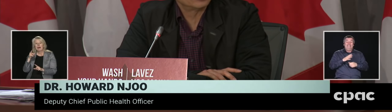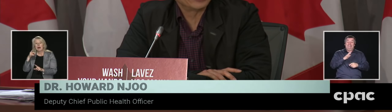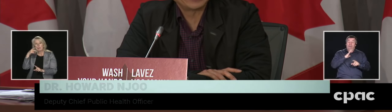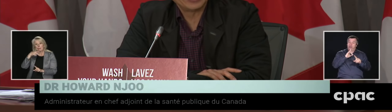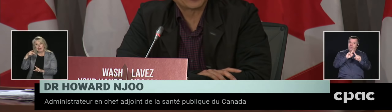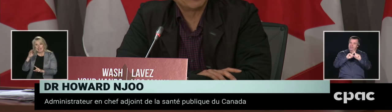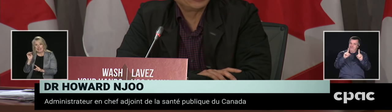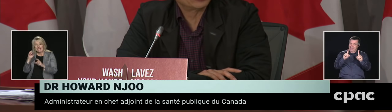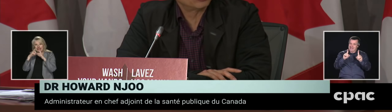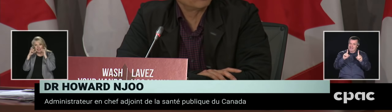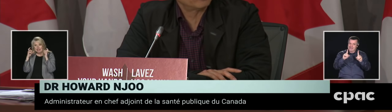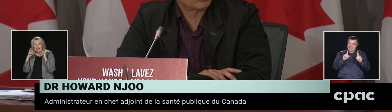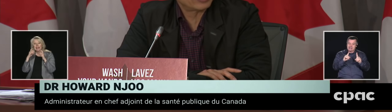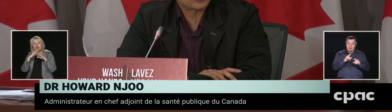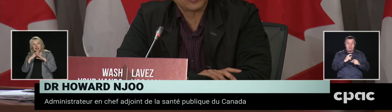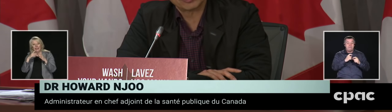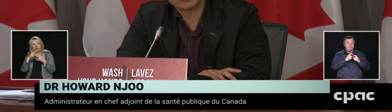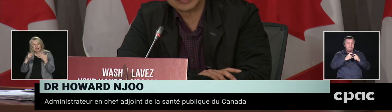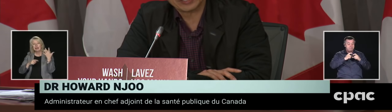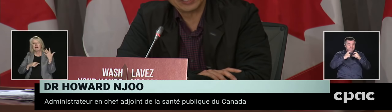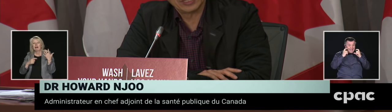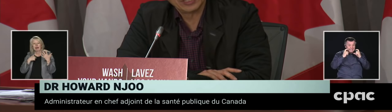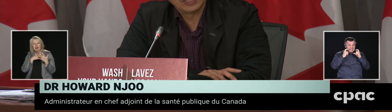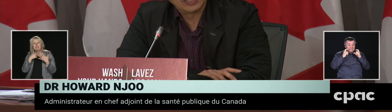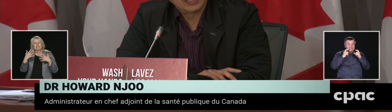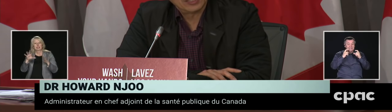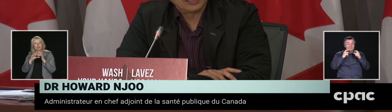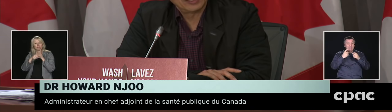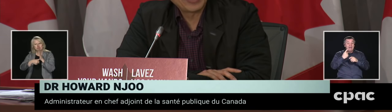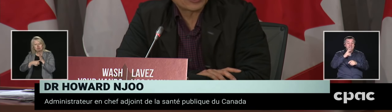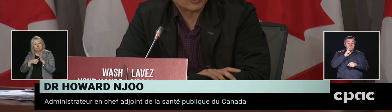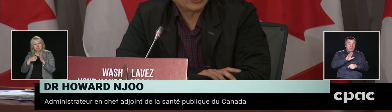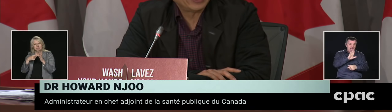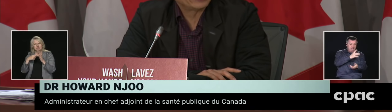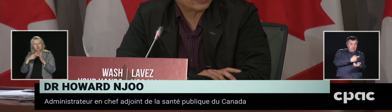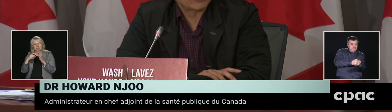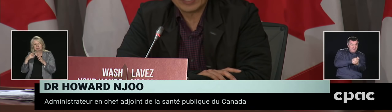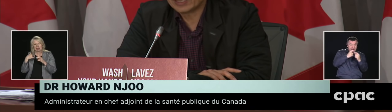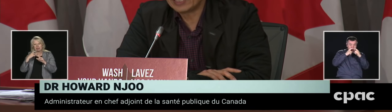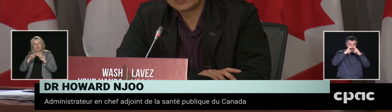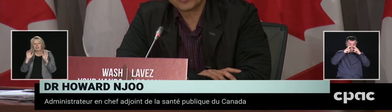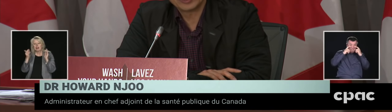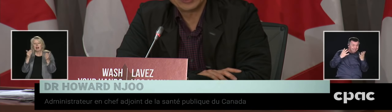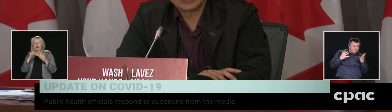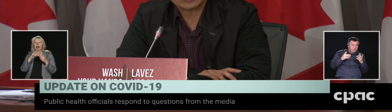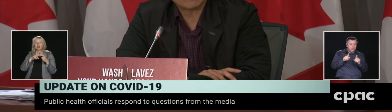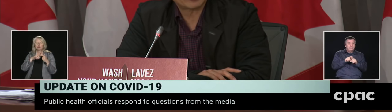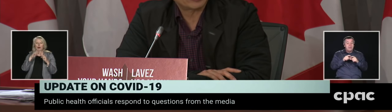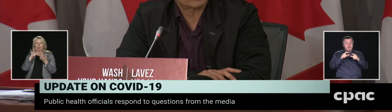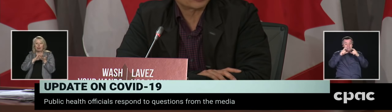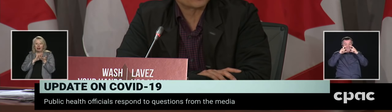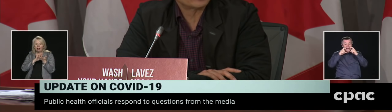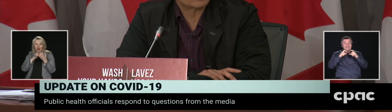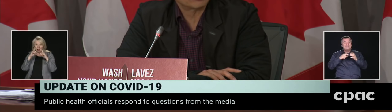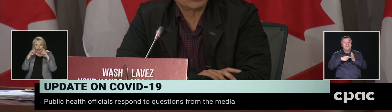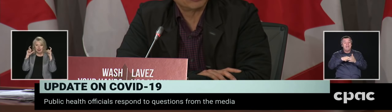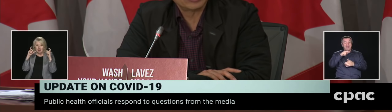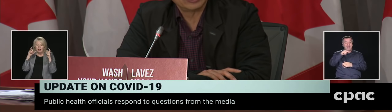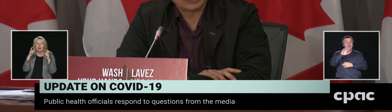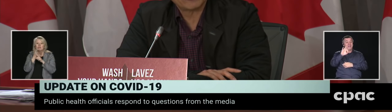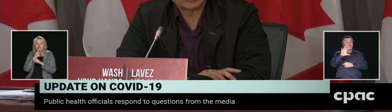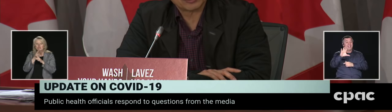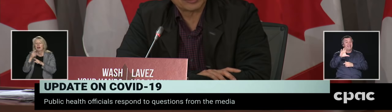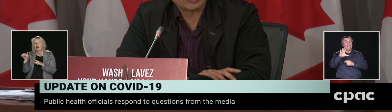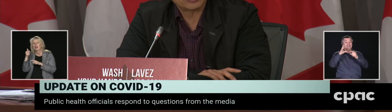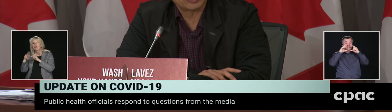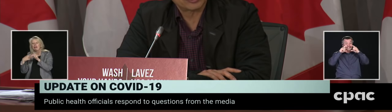masques de calibre médicaux. Il faut absolument consacrer les masques comme les N95 pour les travailleurs de soins de santé, aussi